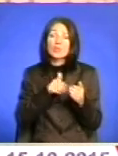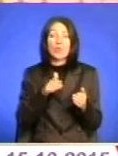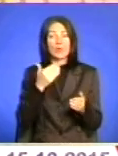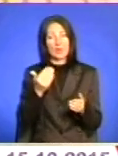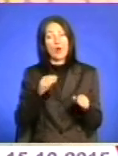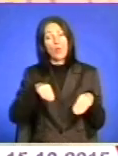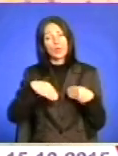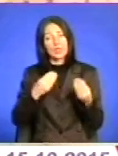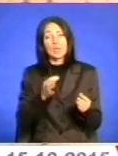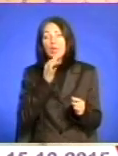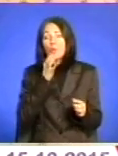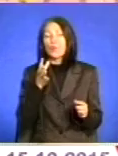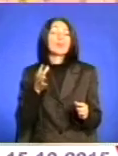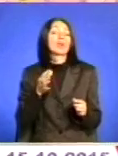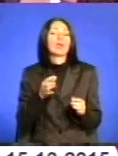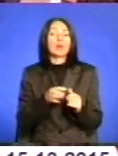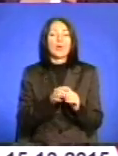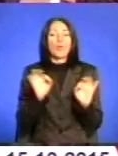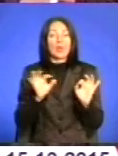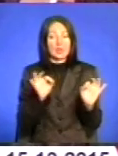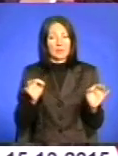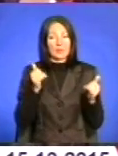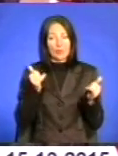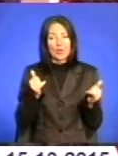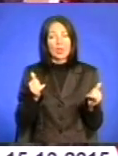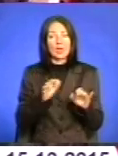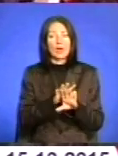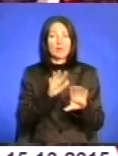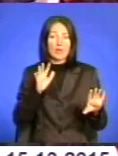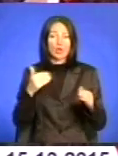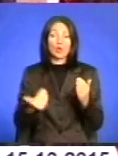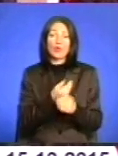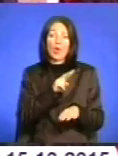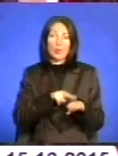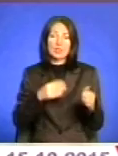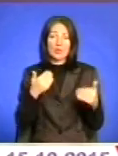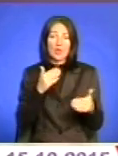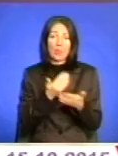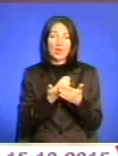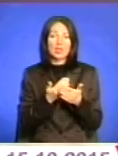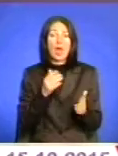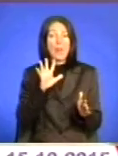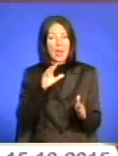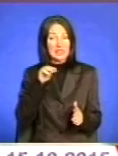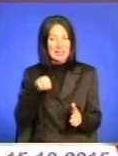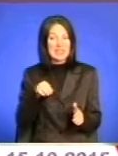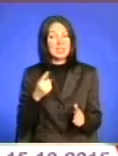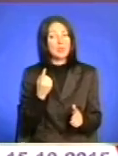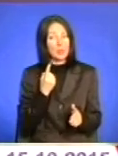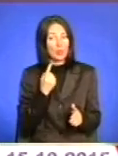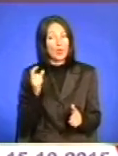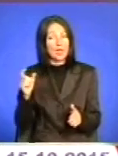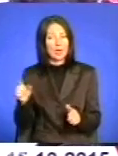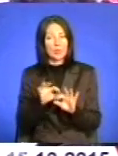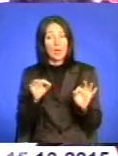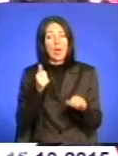у наданні будь-яких відомостей. Сьогодні в лавах нової поліції вже майже 5 тисяч патрульних, розповідає головний керуючий.